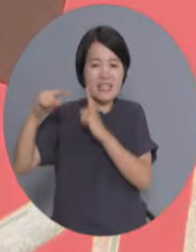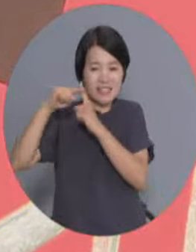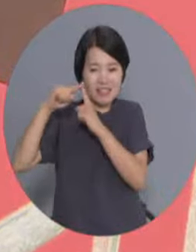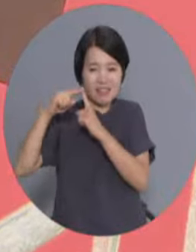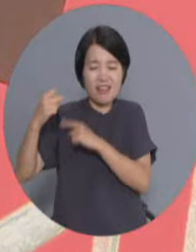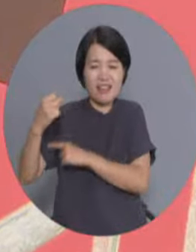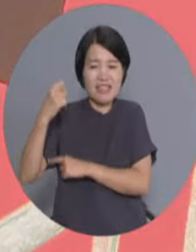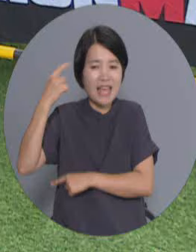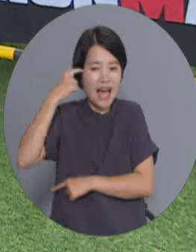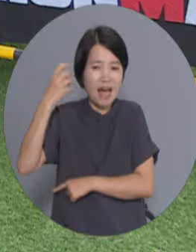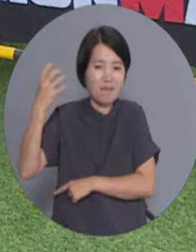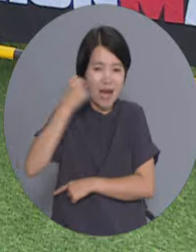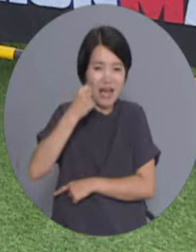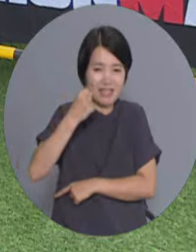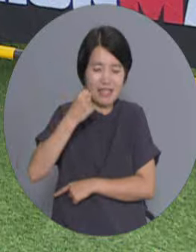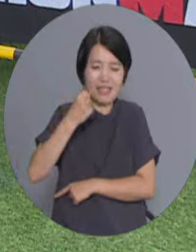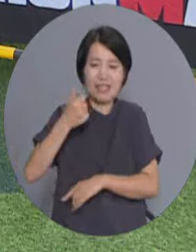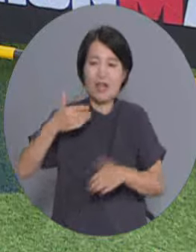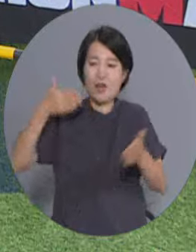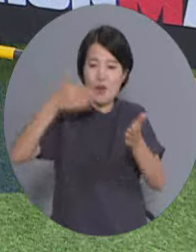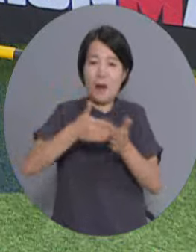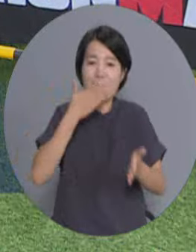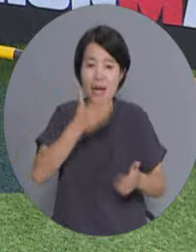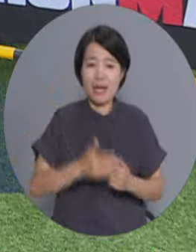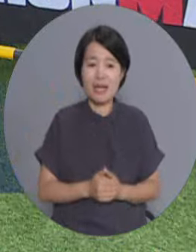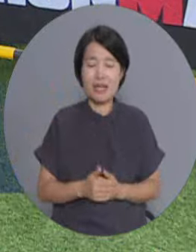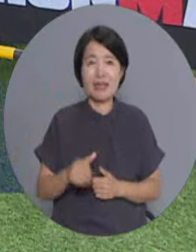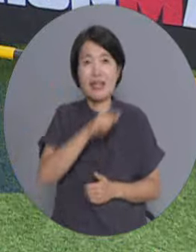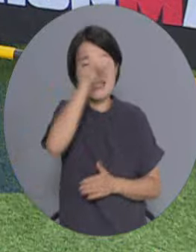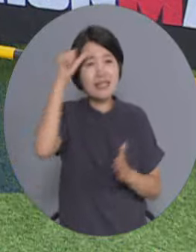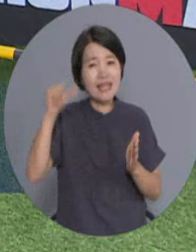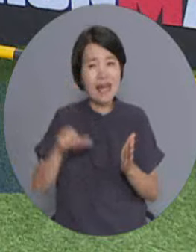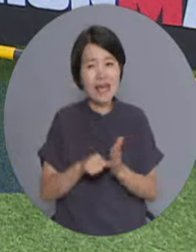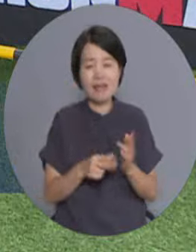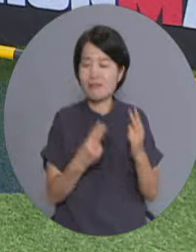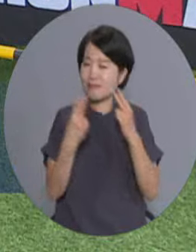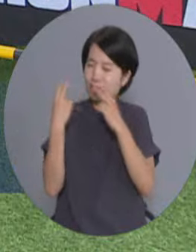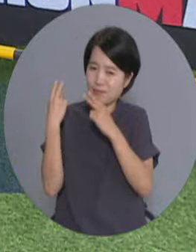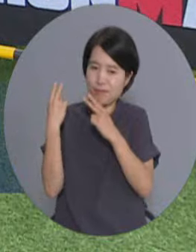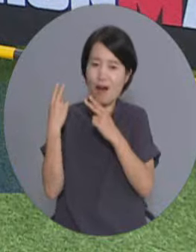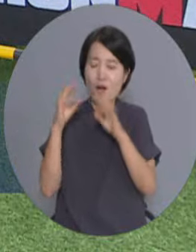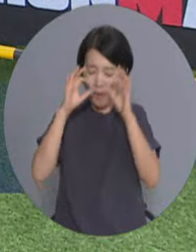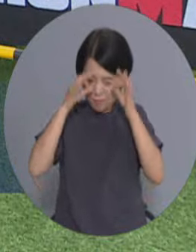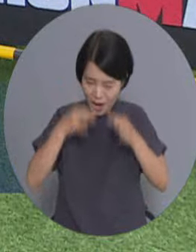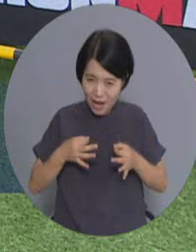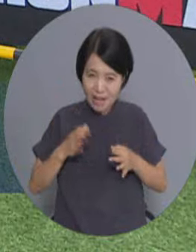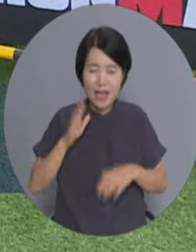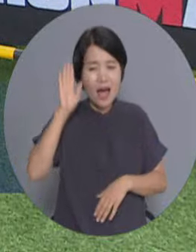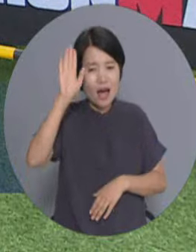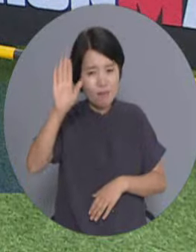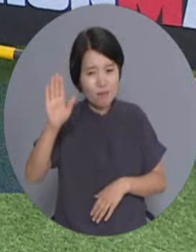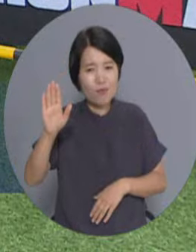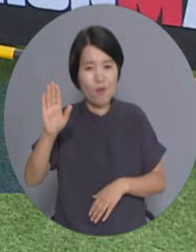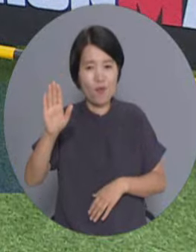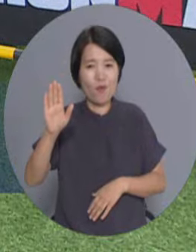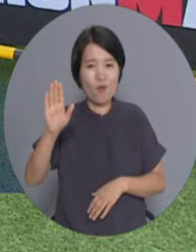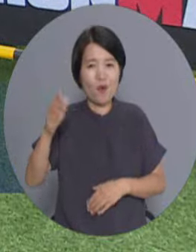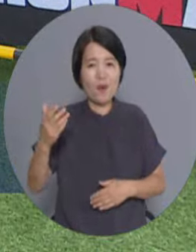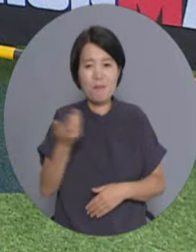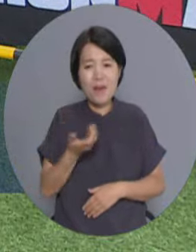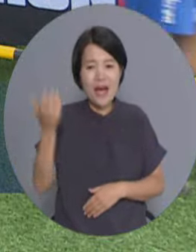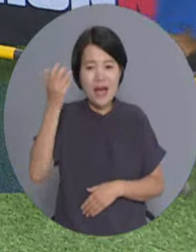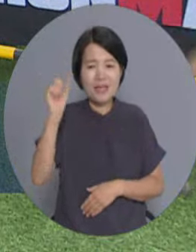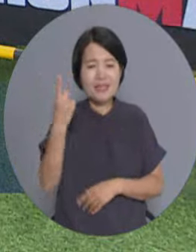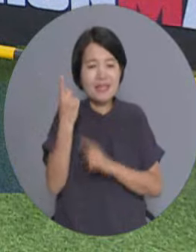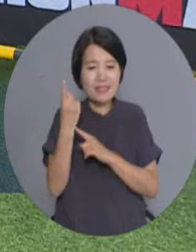있습니다. 것들을 한번 돌아보고 싶은 또 한번 더 나갈 수 있는 근거가 될 수 있는 시발점이 될 수 있는 그런 부분을 찾고 싶어